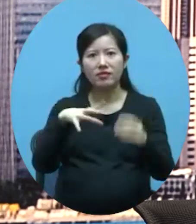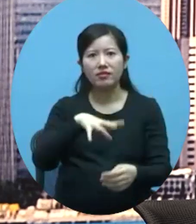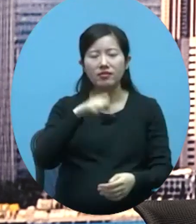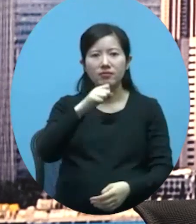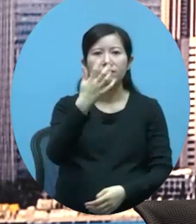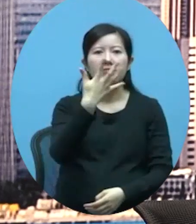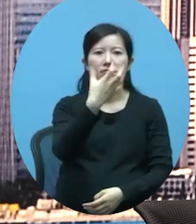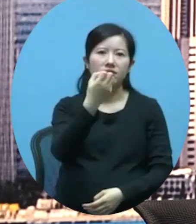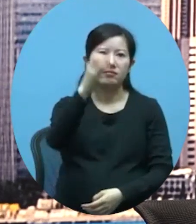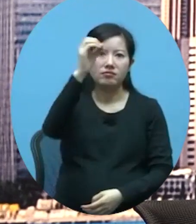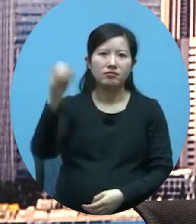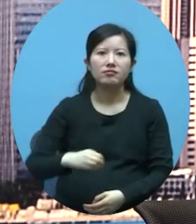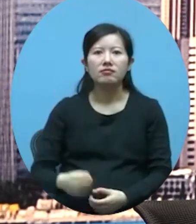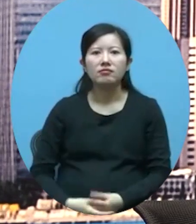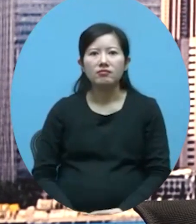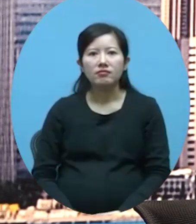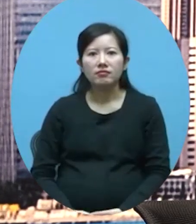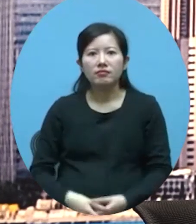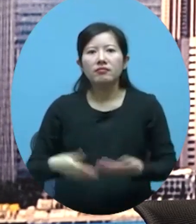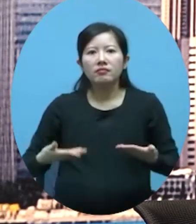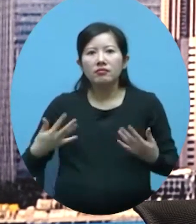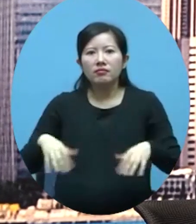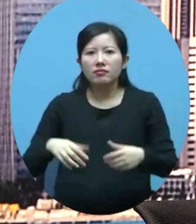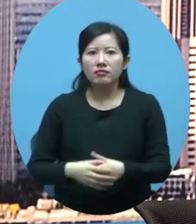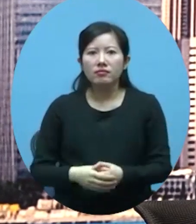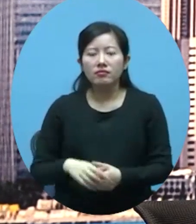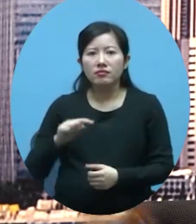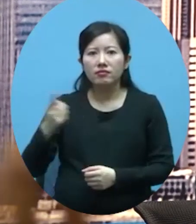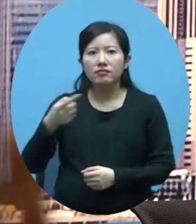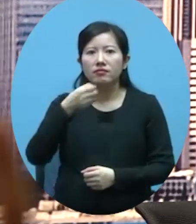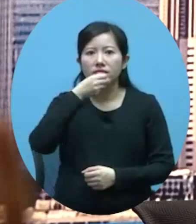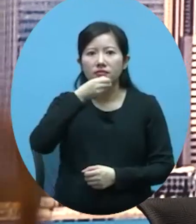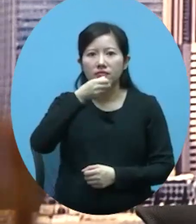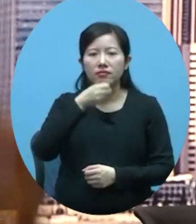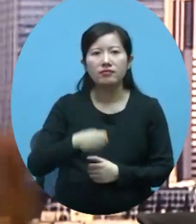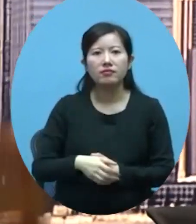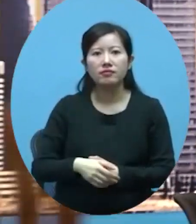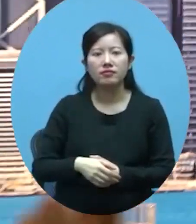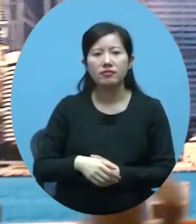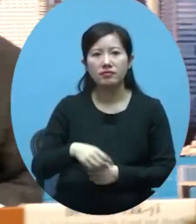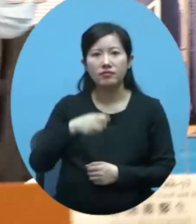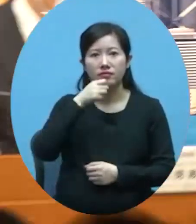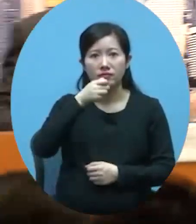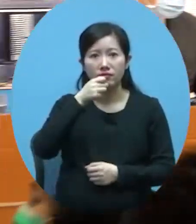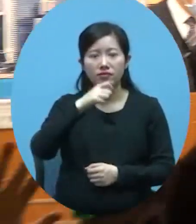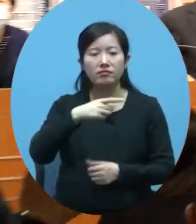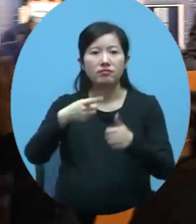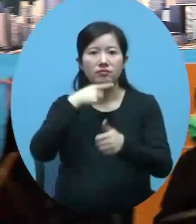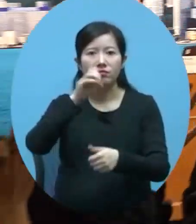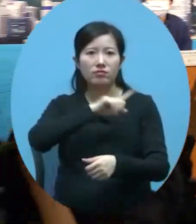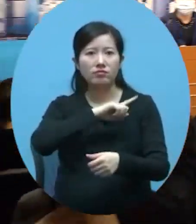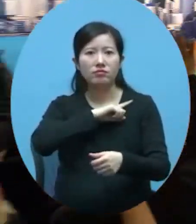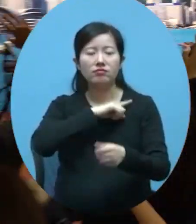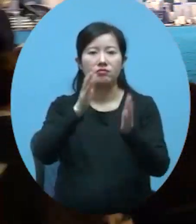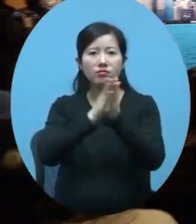约是50%我会不会这样好现在是提问时间请大家提问之前先讲自己代表的机构